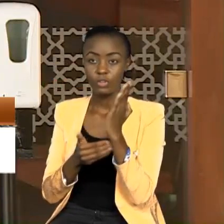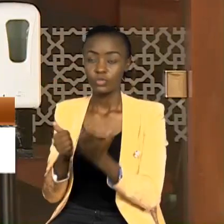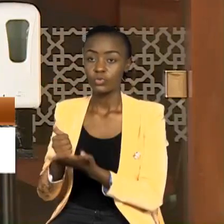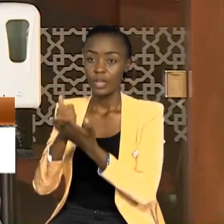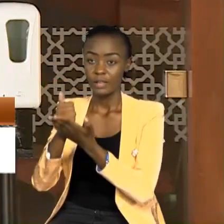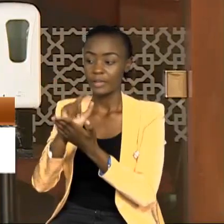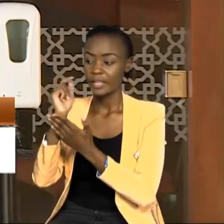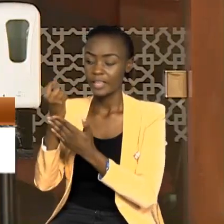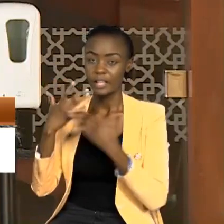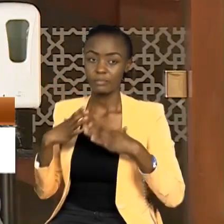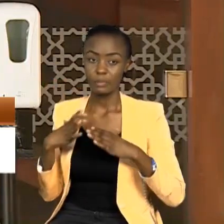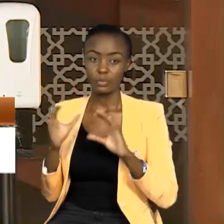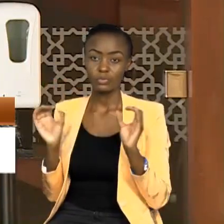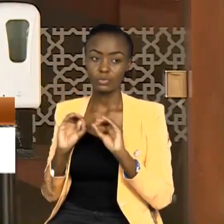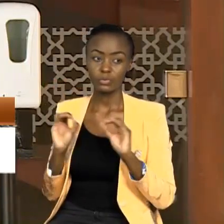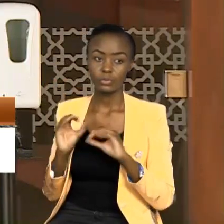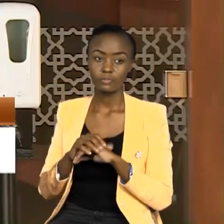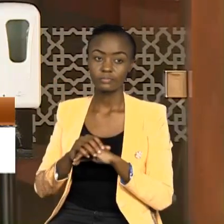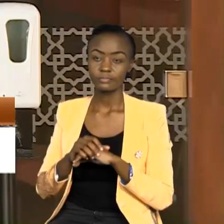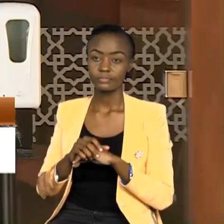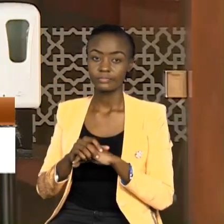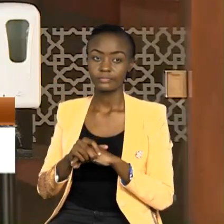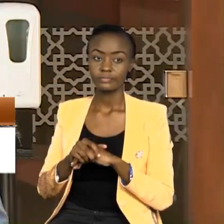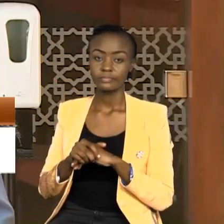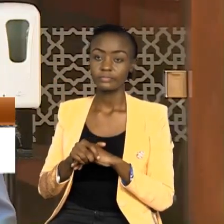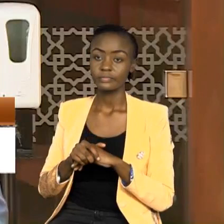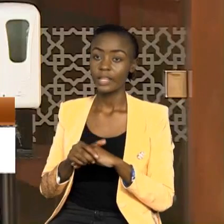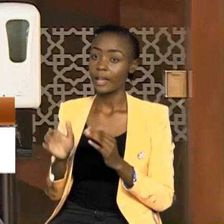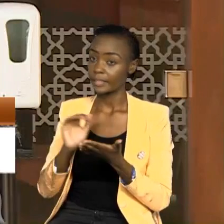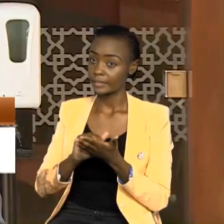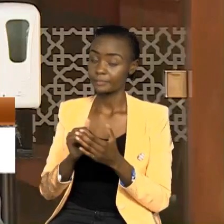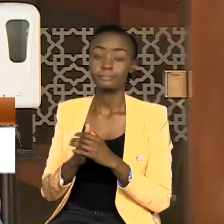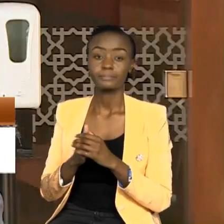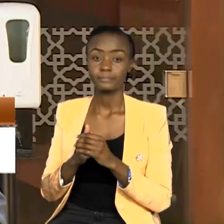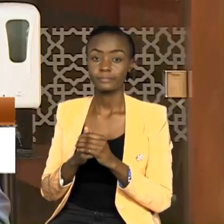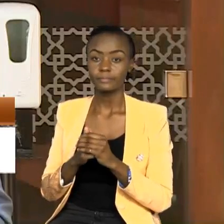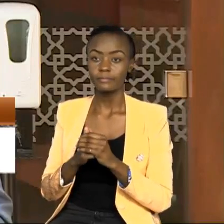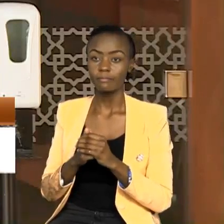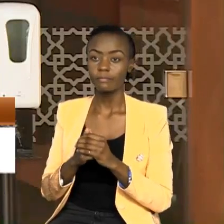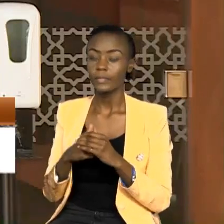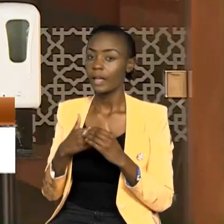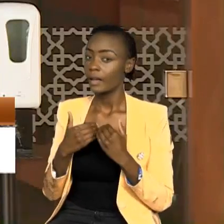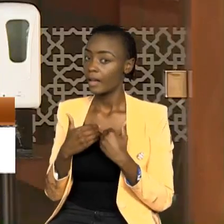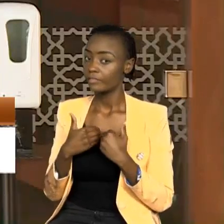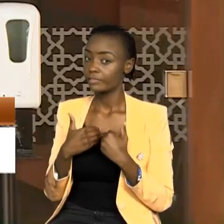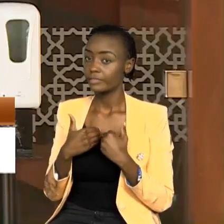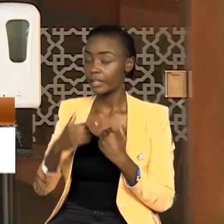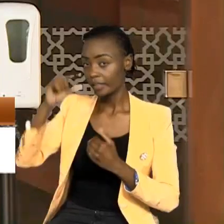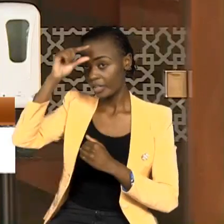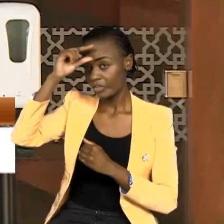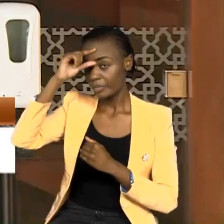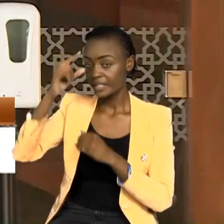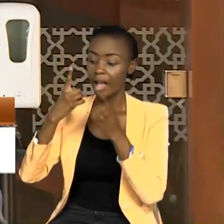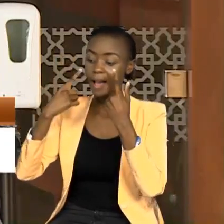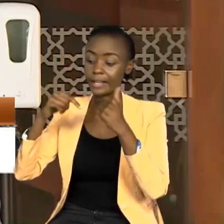Mkenya anayezihitaji. Na labda kutaja tu kwa manufaa ya Mkenya, kuna mambo ambayo serikali ilikuwa imeweza kutaja